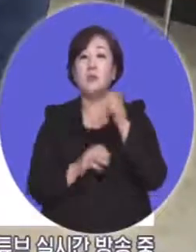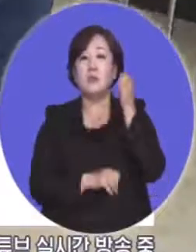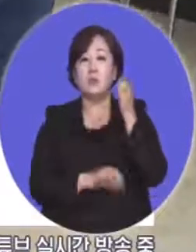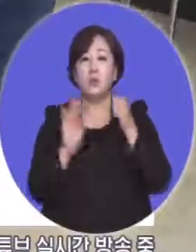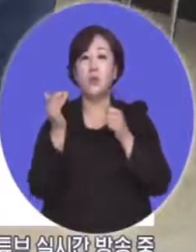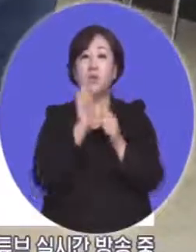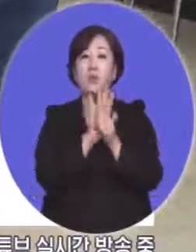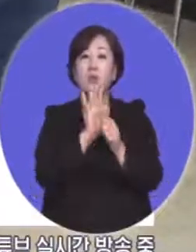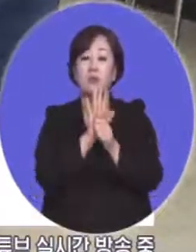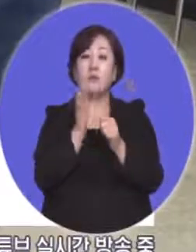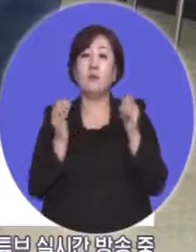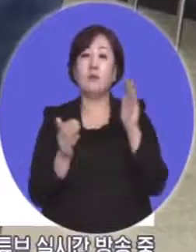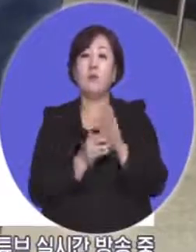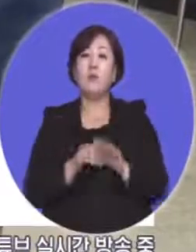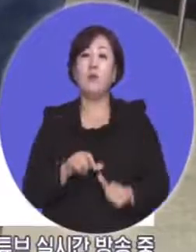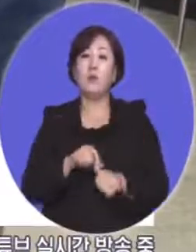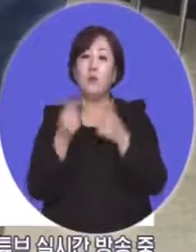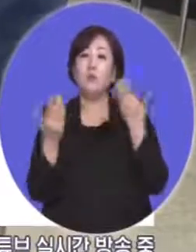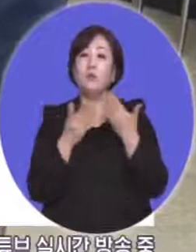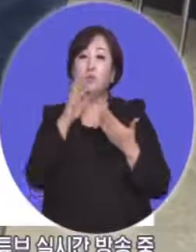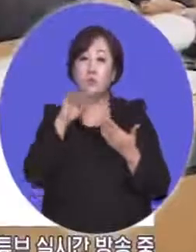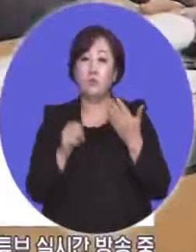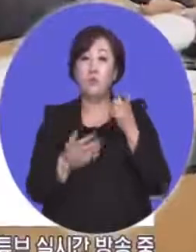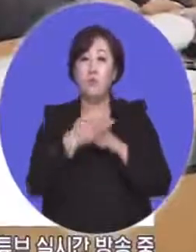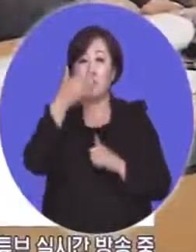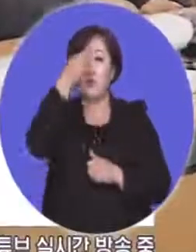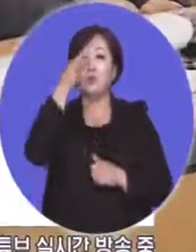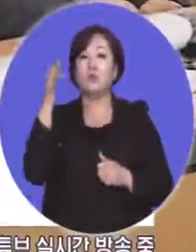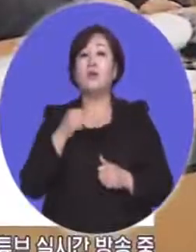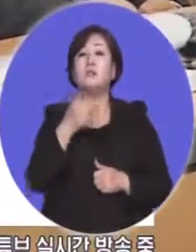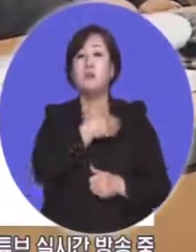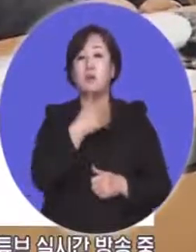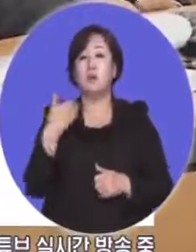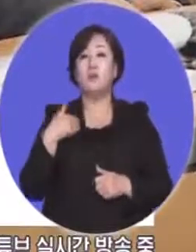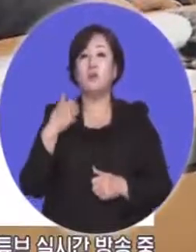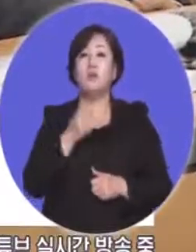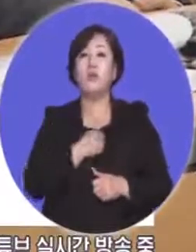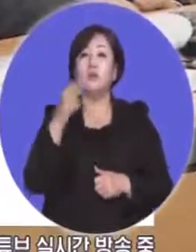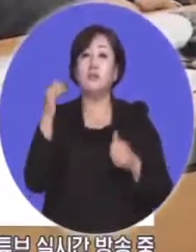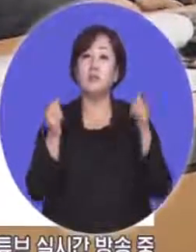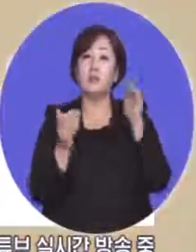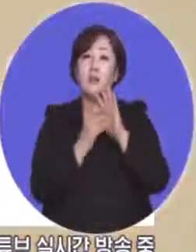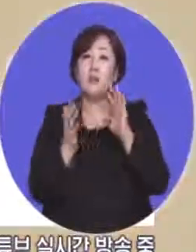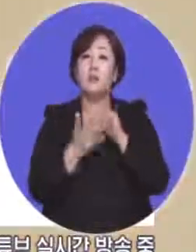인정받았습니다. 고용노동부는 기술인의 자긍심을 높이고 숙련 기술인을